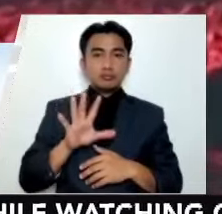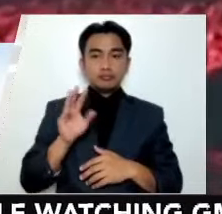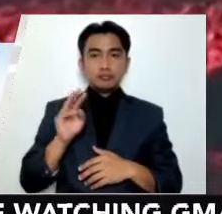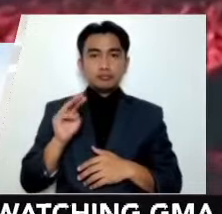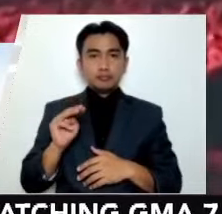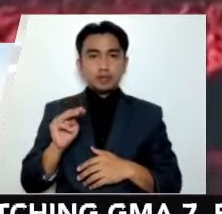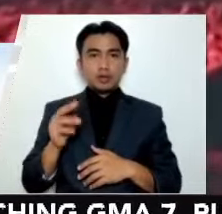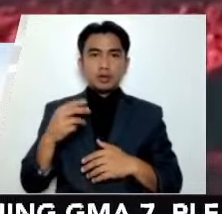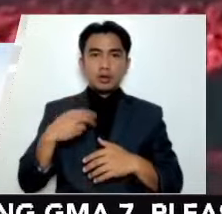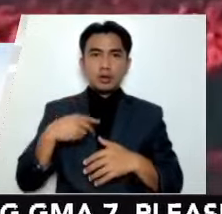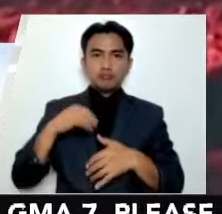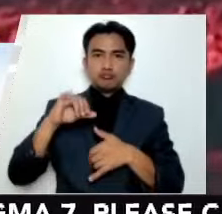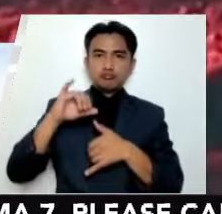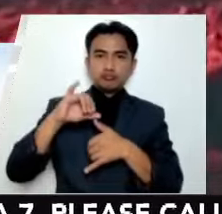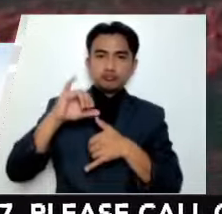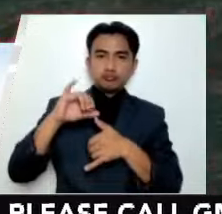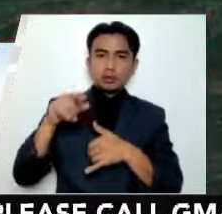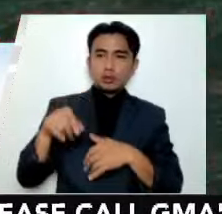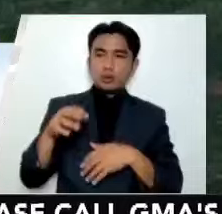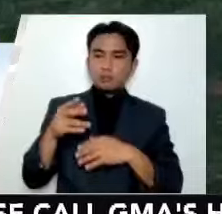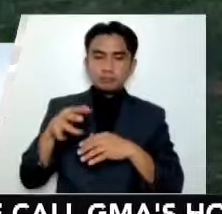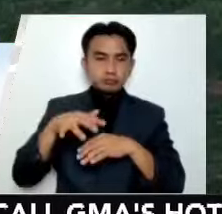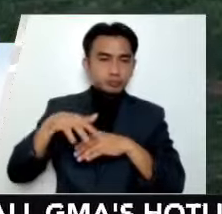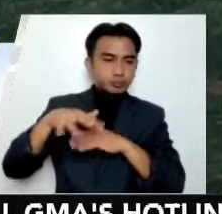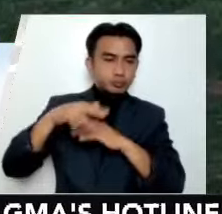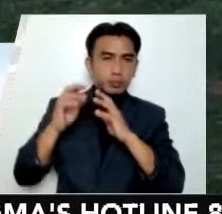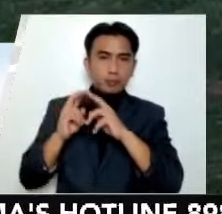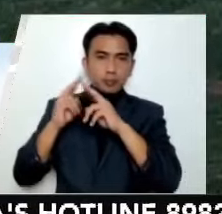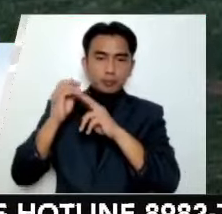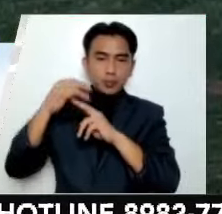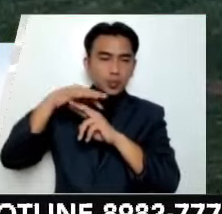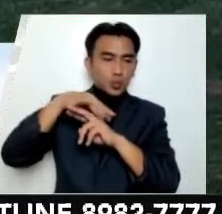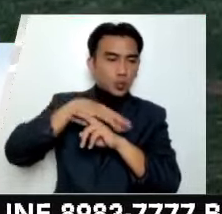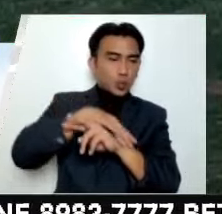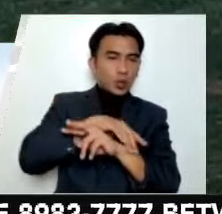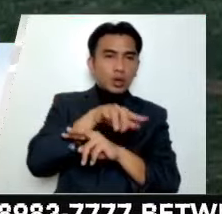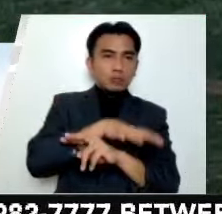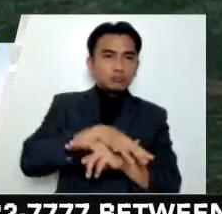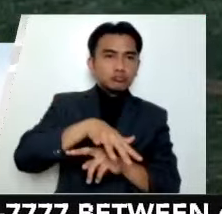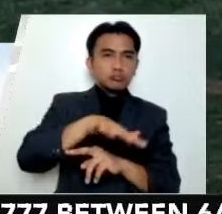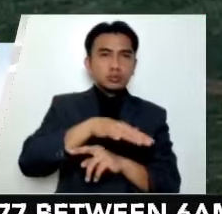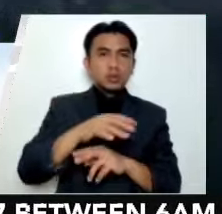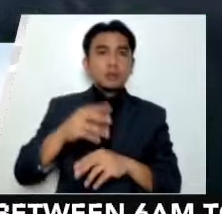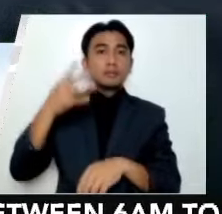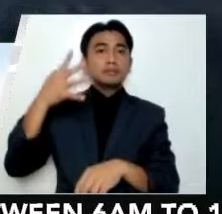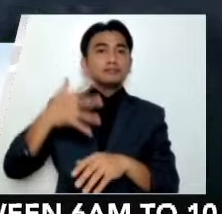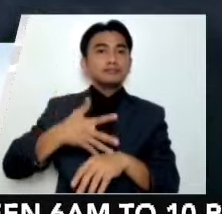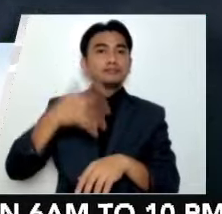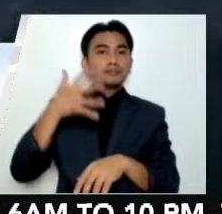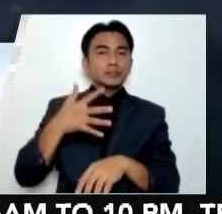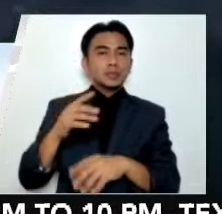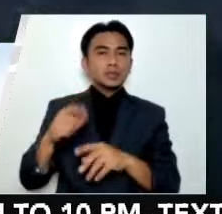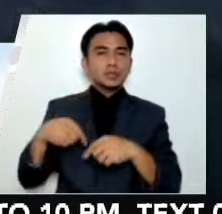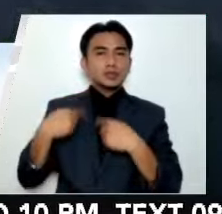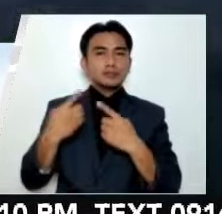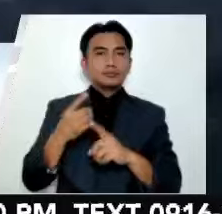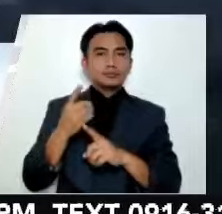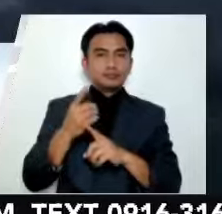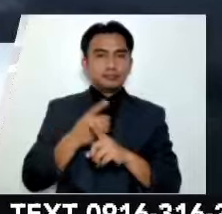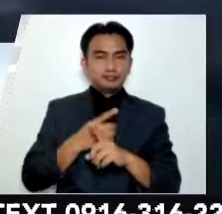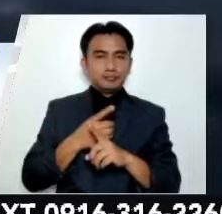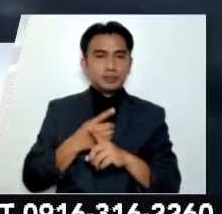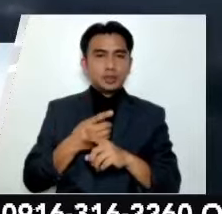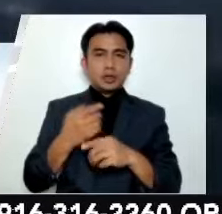ng nagbabagang lava. Ito na ang ika-5 pagsabog ng bulkan simula nitong Disyembre at pinakamalakas sa loob